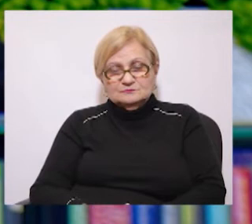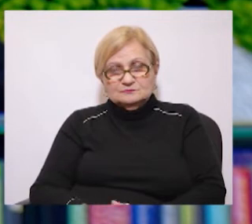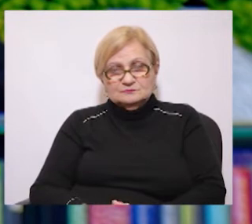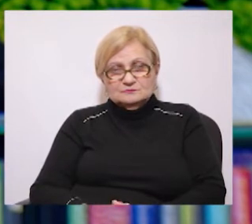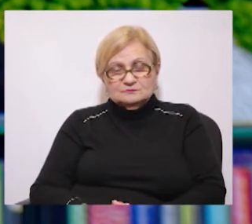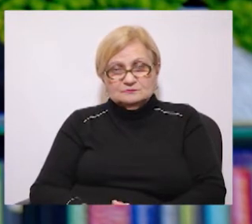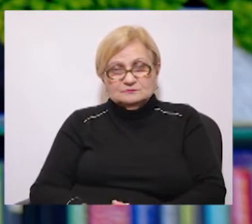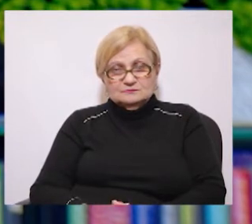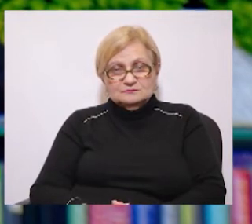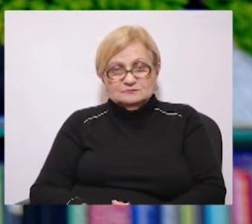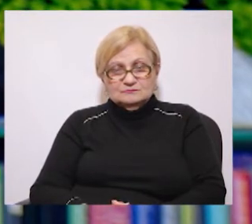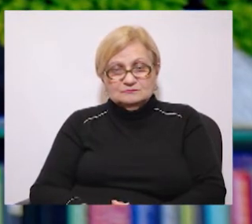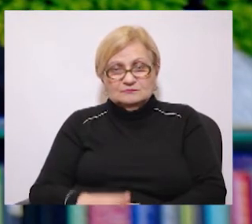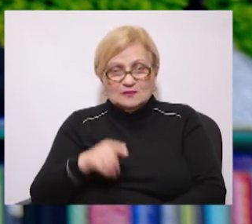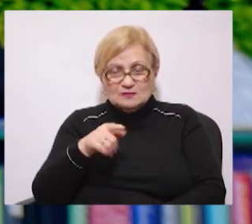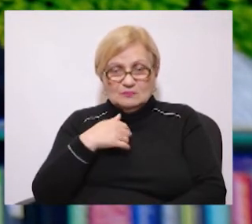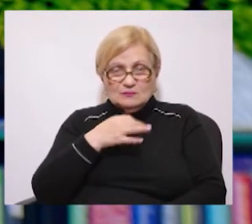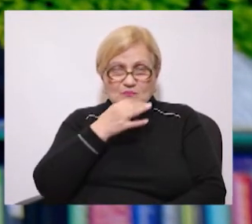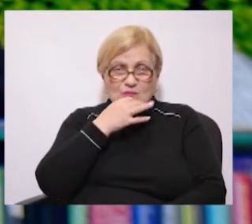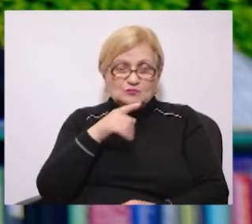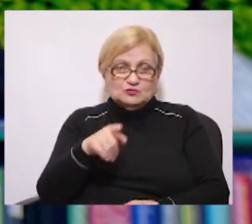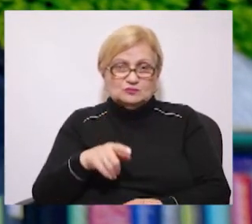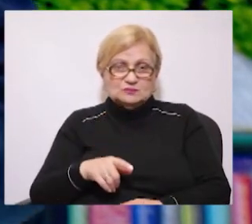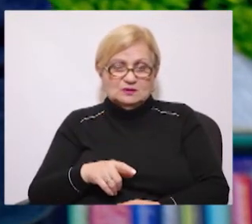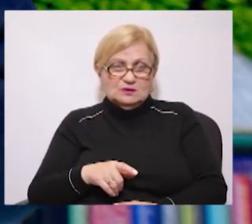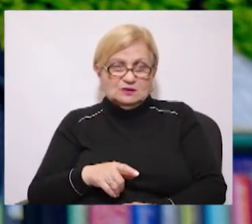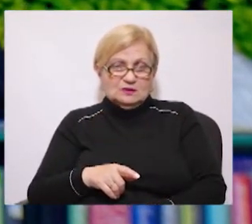თული საფიქრალი რა არის, არ ვიცი რაღაცა, მაგრამ მომწონს ეს ისინი, რომლებიც